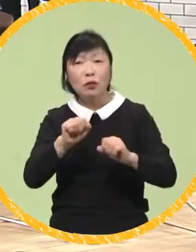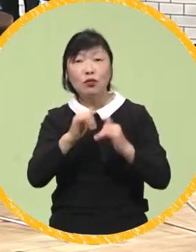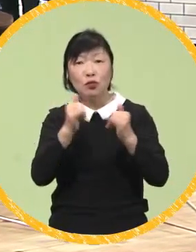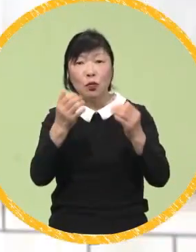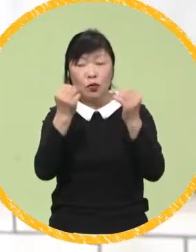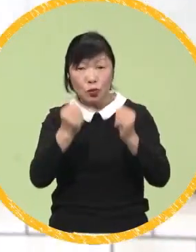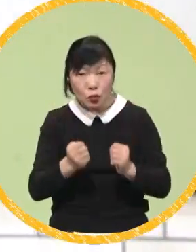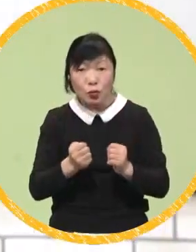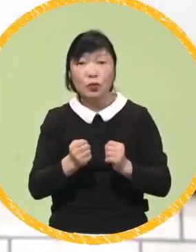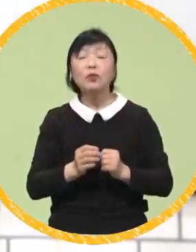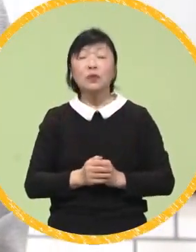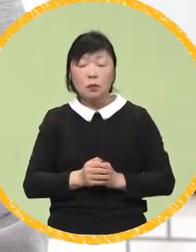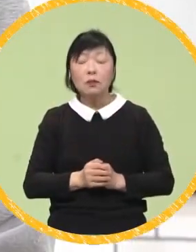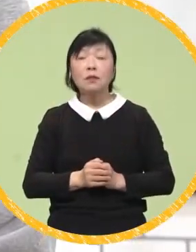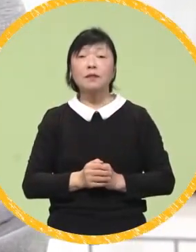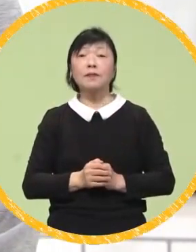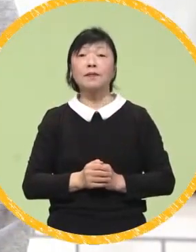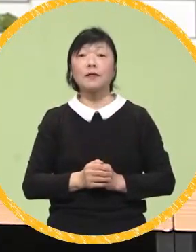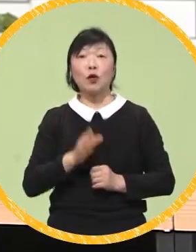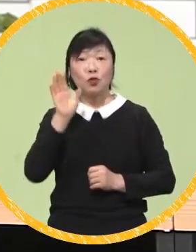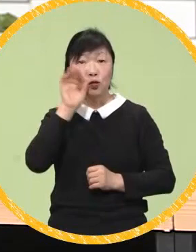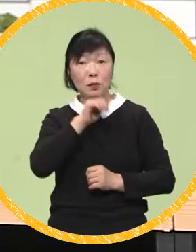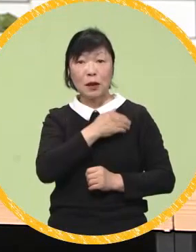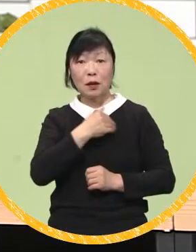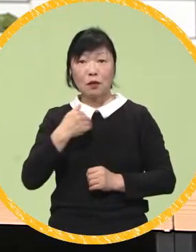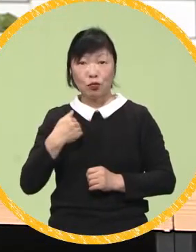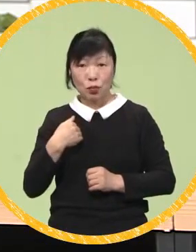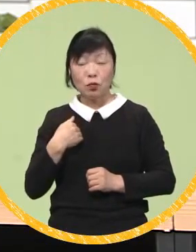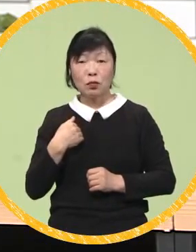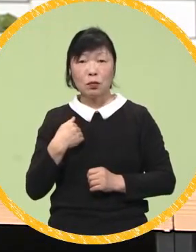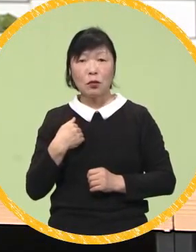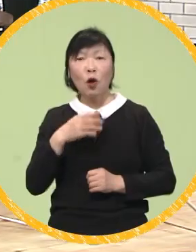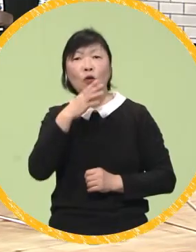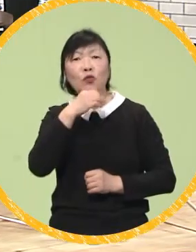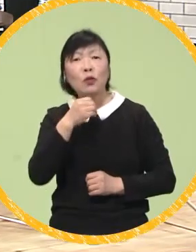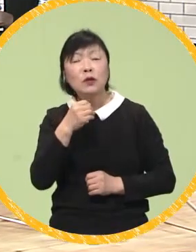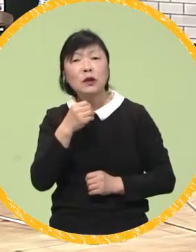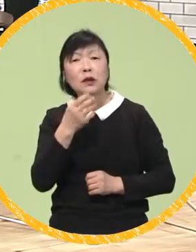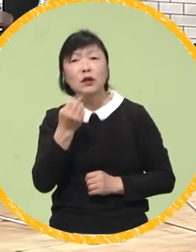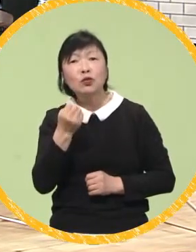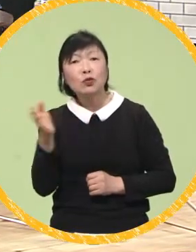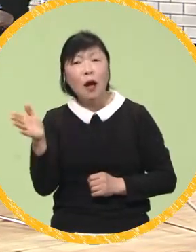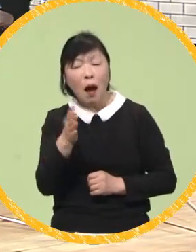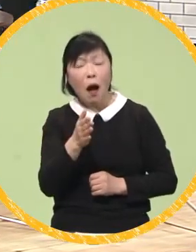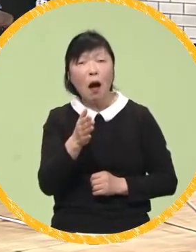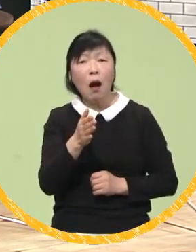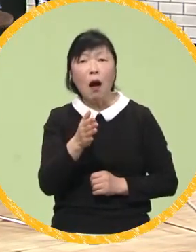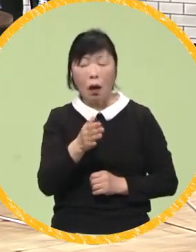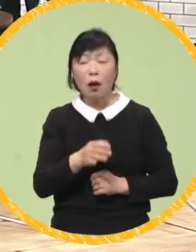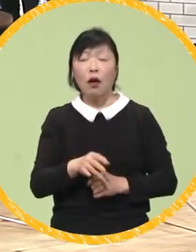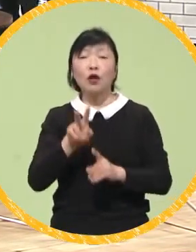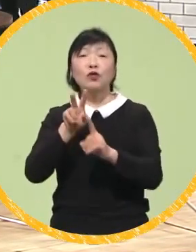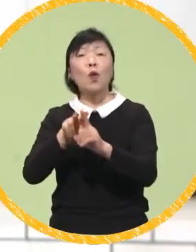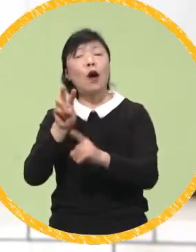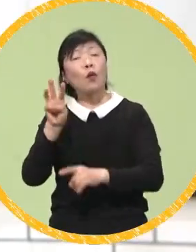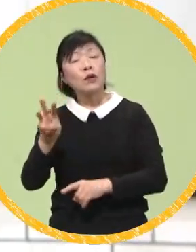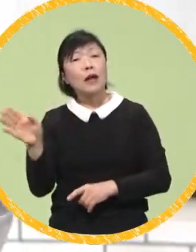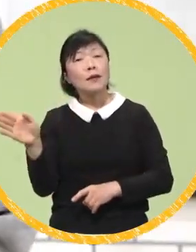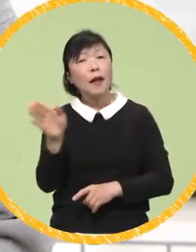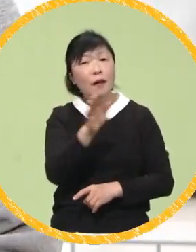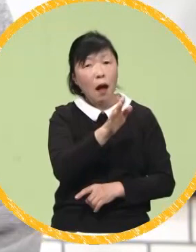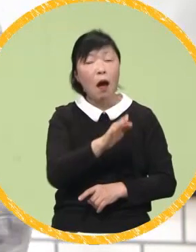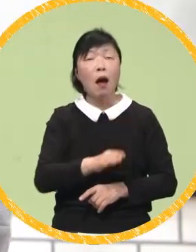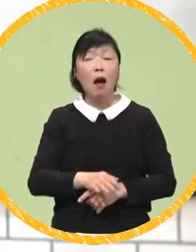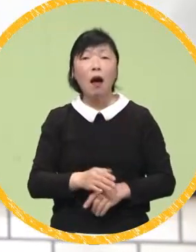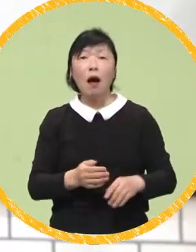でねはいえー趣味でできるモッチーんですよね何そいくら今できること小学校3年生ぐらいからもう